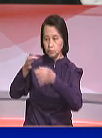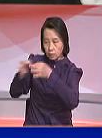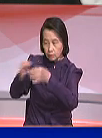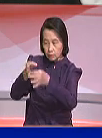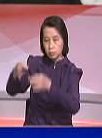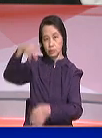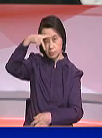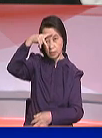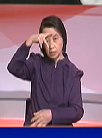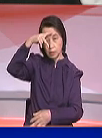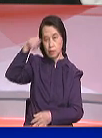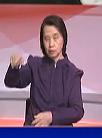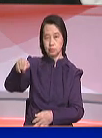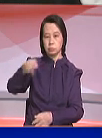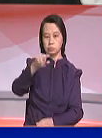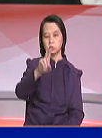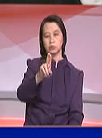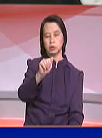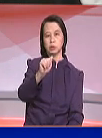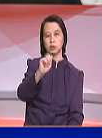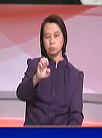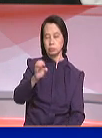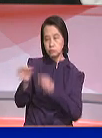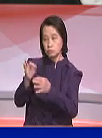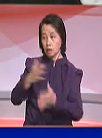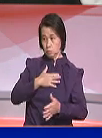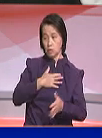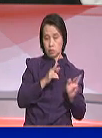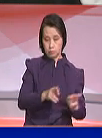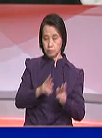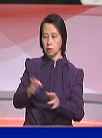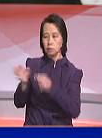Prince Mohammed bahawa inilah perancangan saya supaya